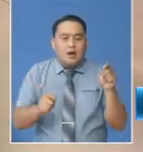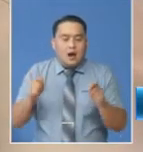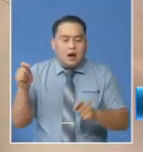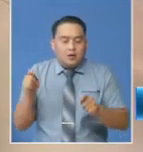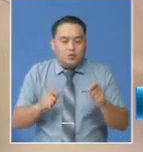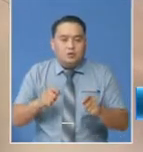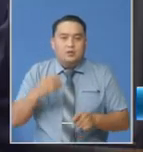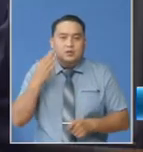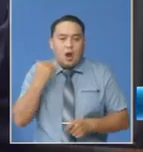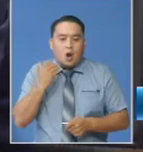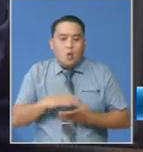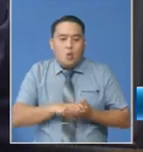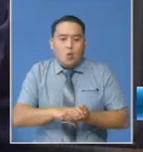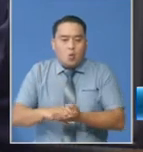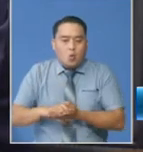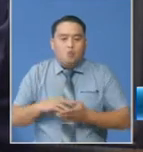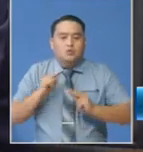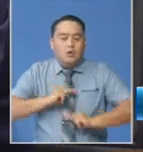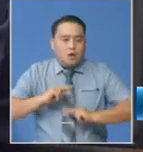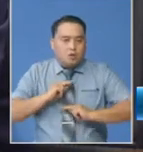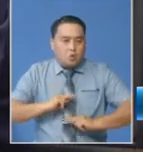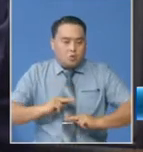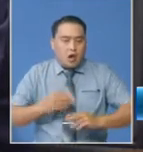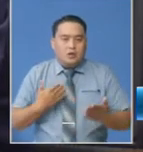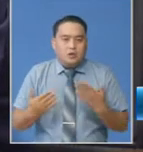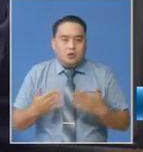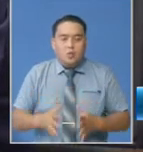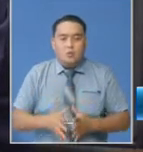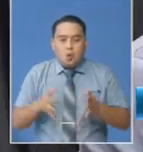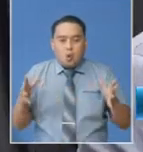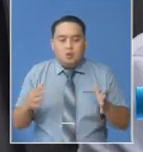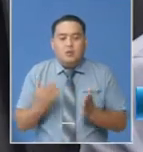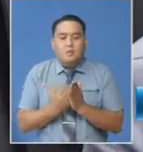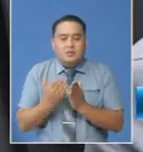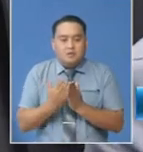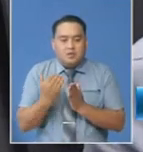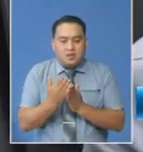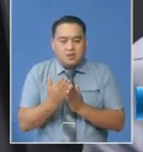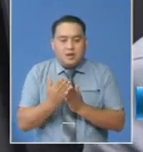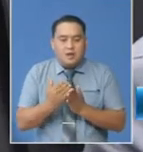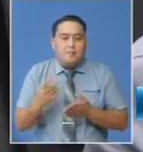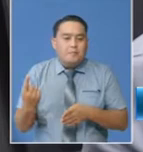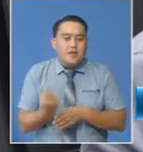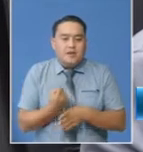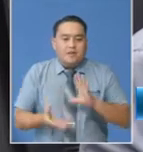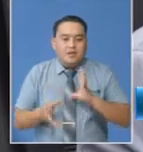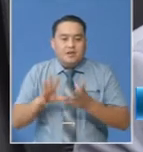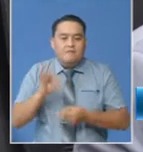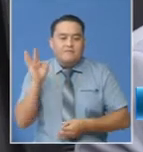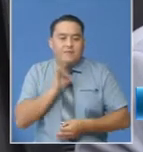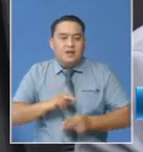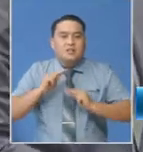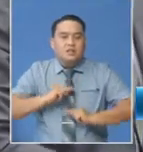Татарстана. Не просто укрепить двусторонние отношения, сделать их шире и перспективнее. И первые результаты